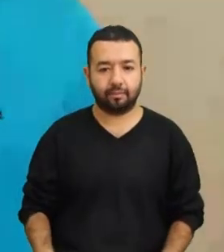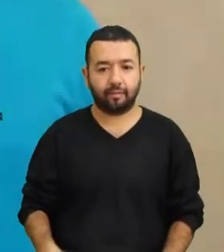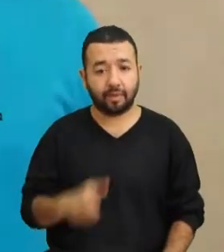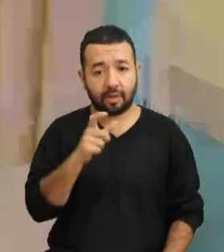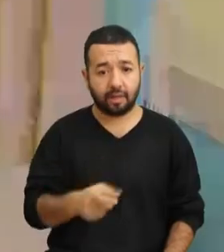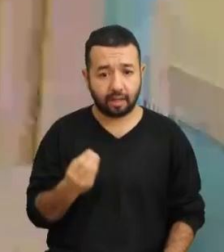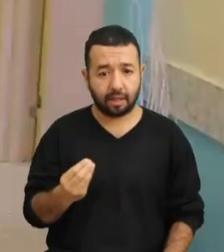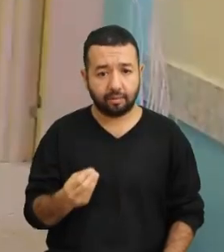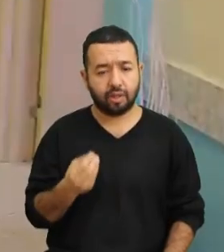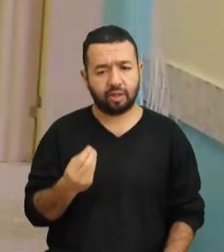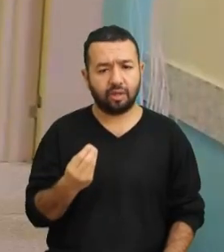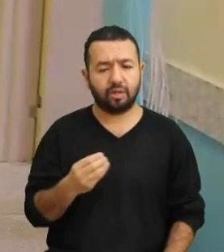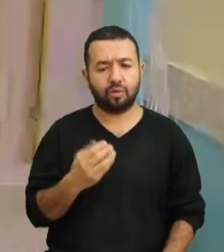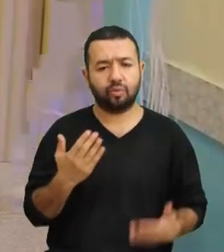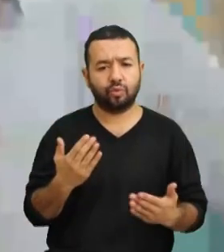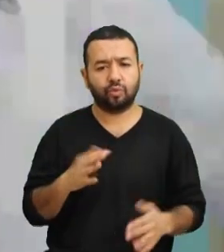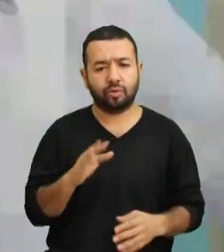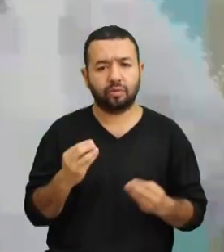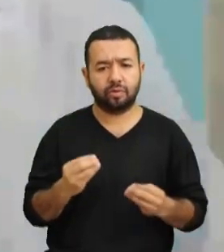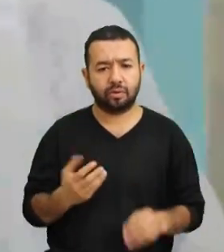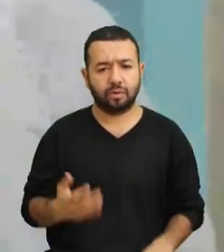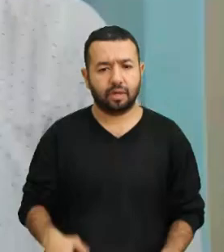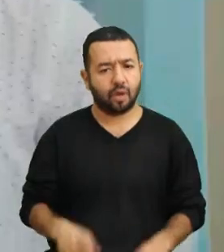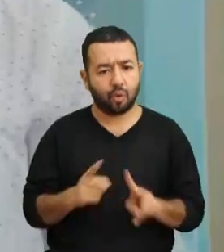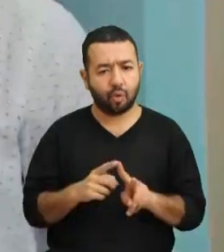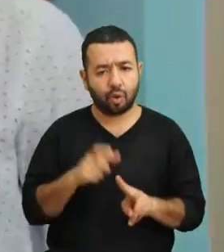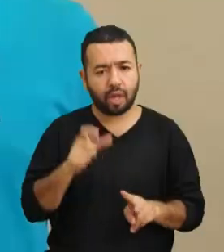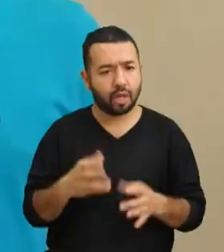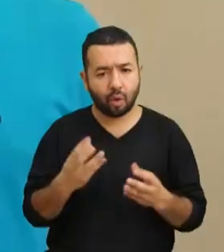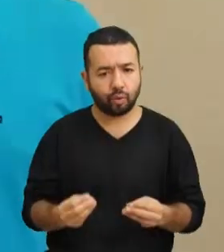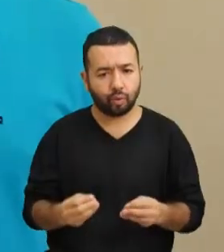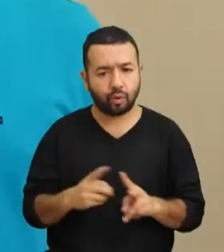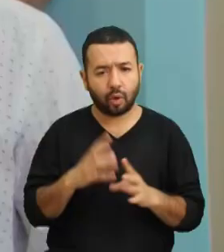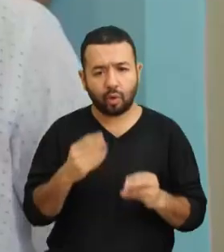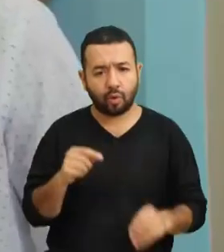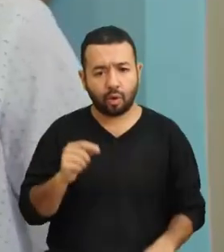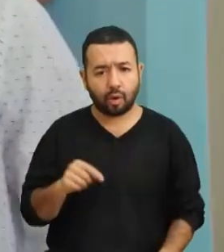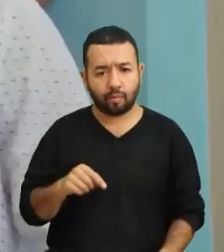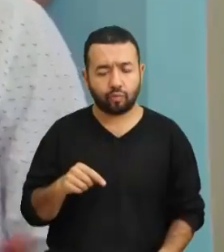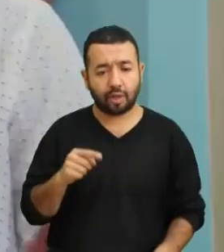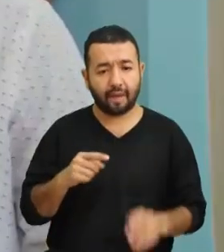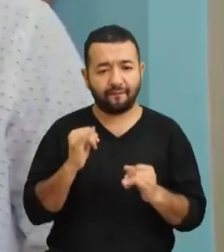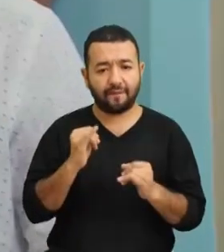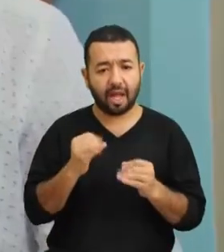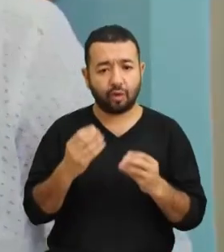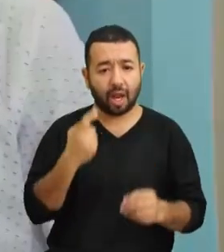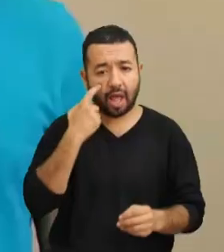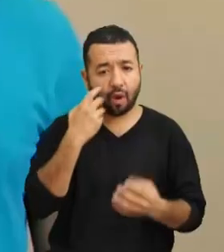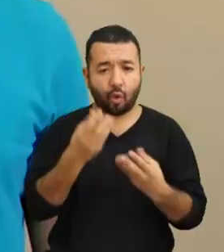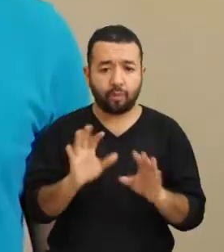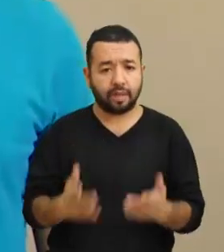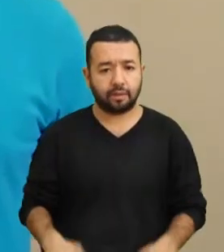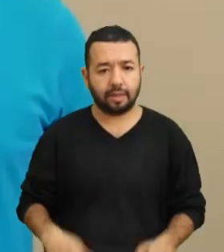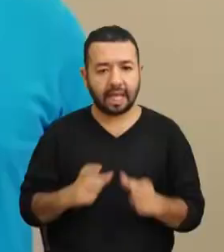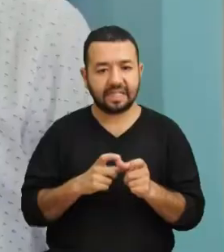Nasıl durumu iyi mi? İyi çok şükür, pozitif yani. Ne oldu Nurhan? Ne oldu? Bu sefer yarattığın felaket hayırlara vesile olmadı.